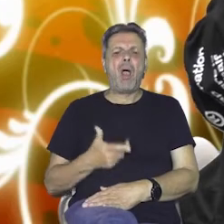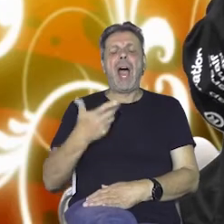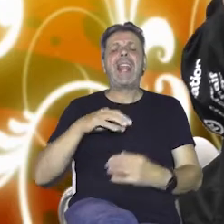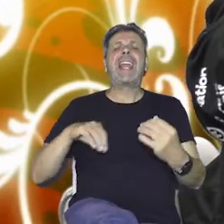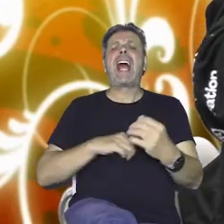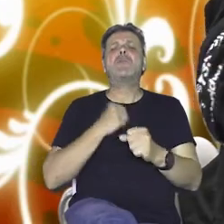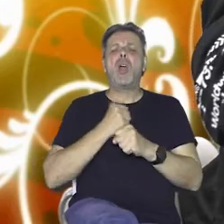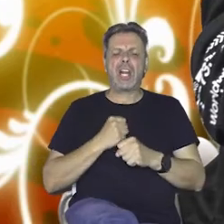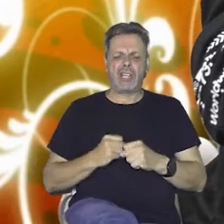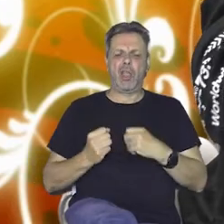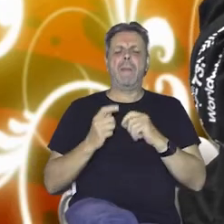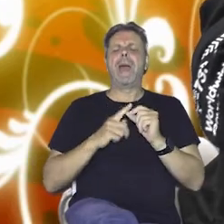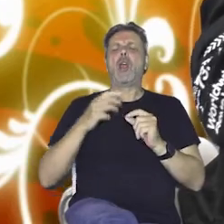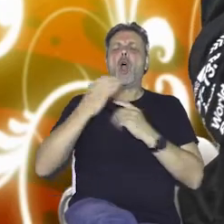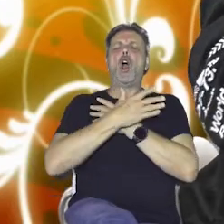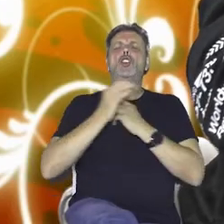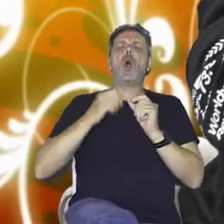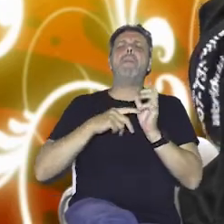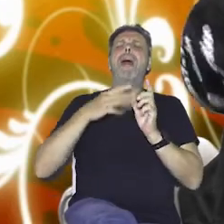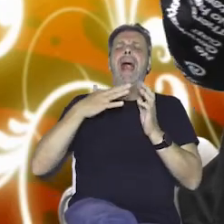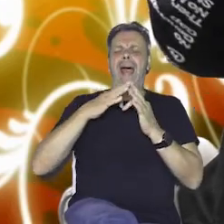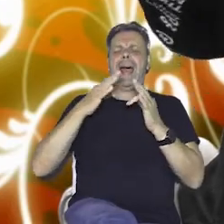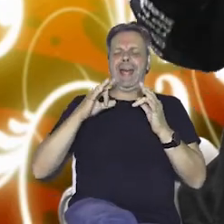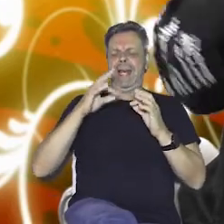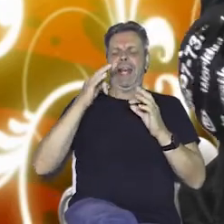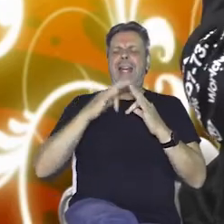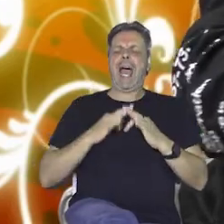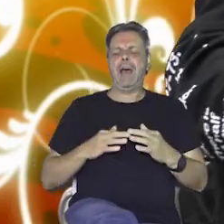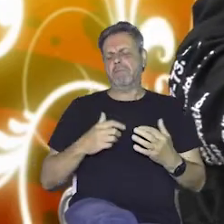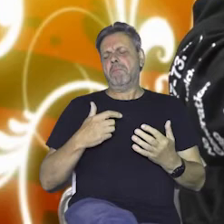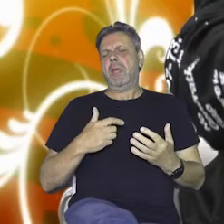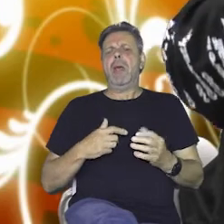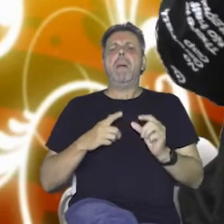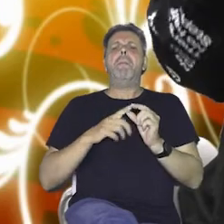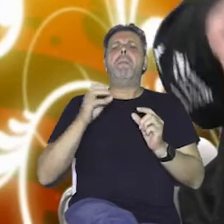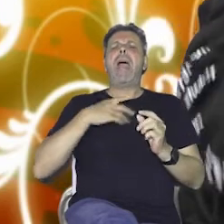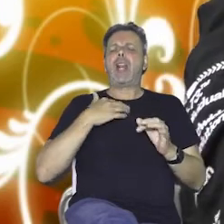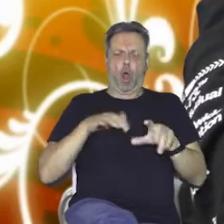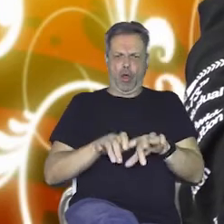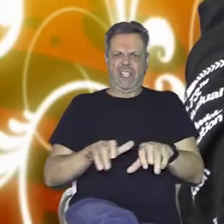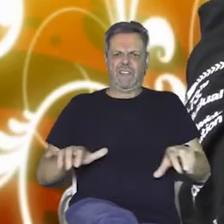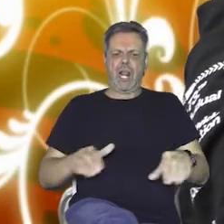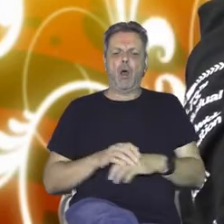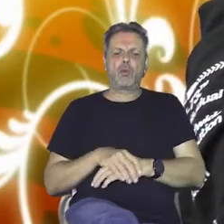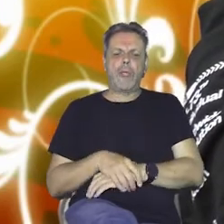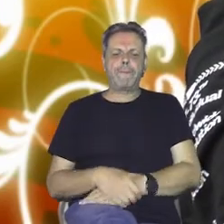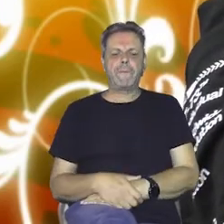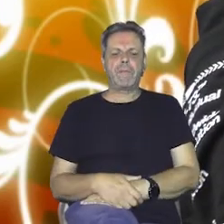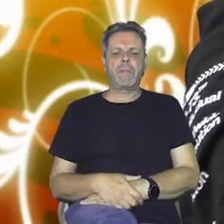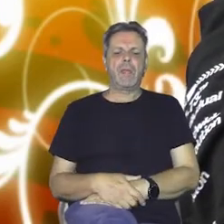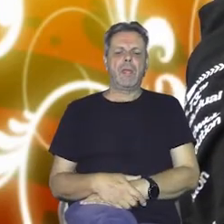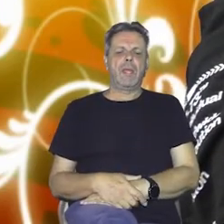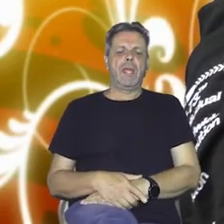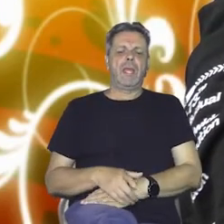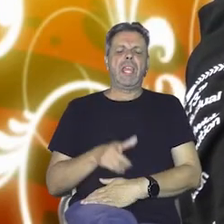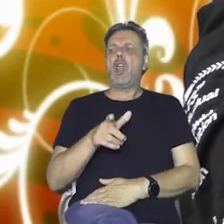radio Pere Kozomara na moje stihove, mm-hmm. A Pero je inače orguljaš i kako se kaže